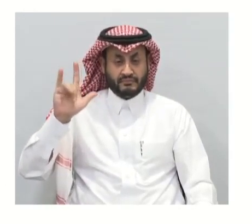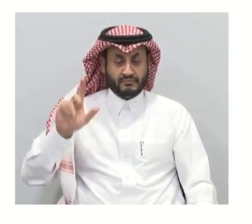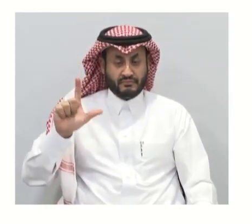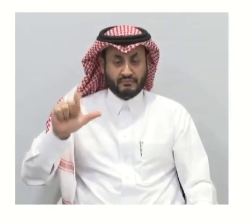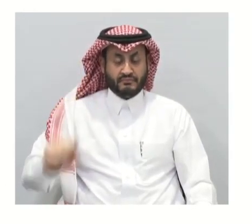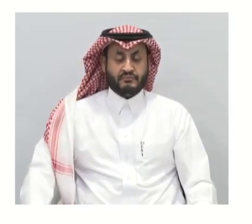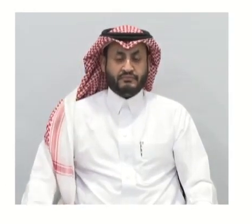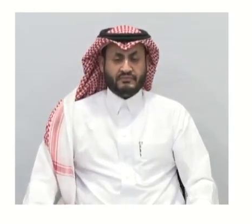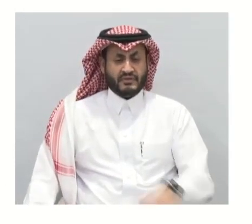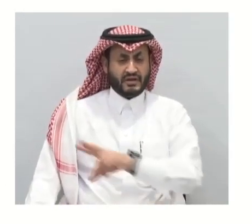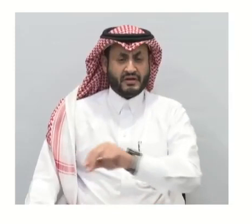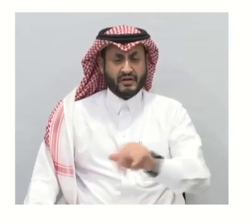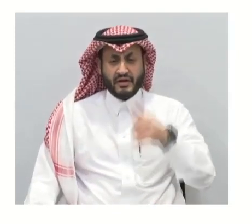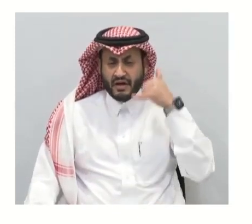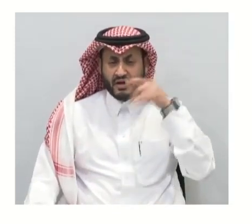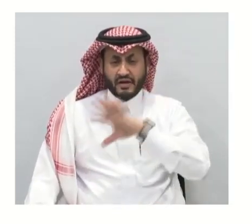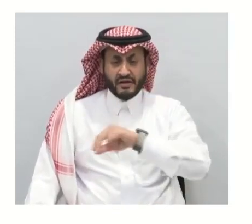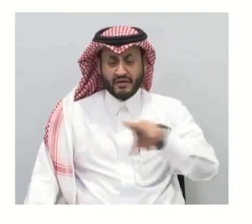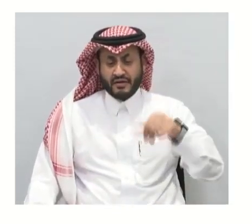لتلفون التلفون